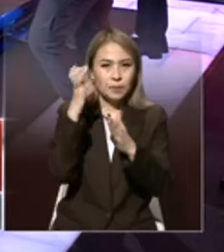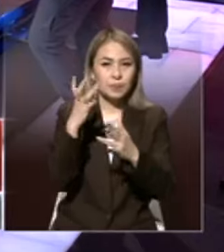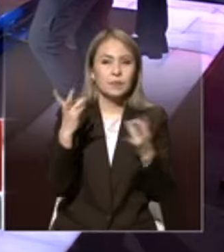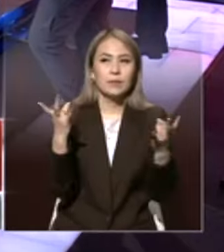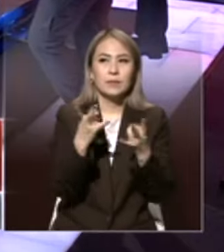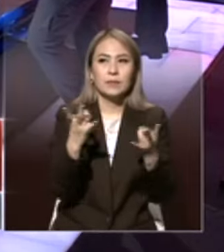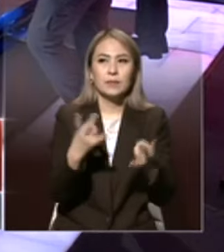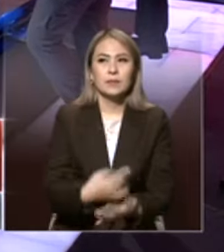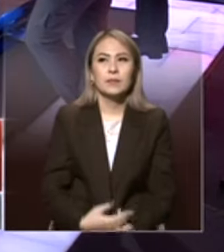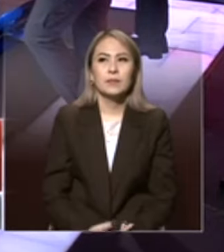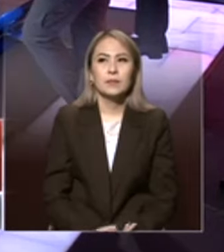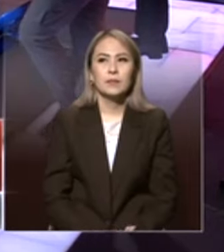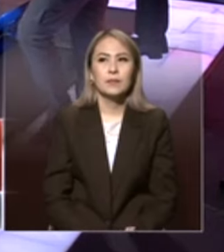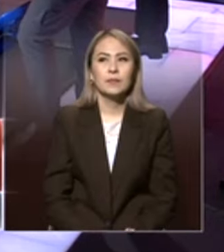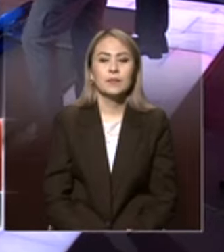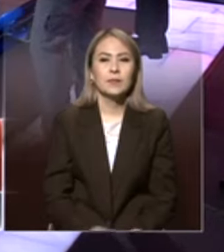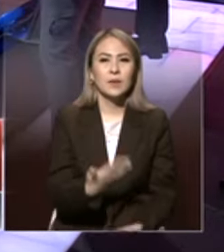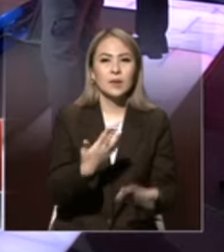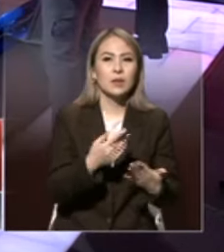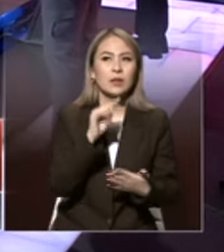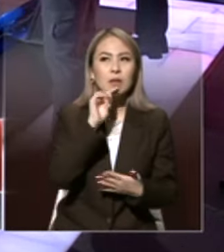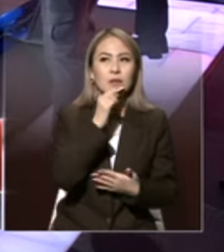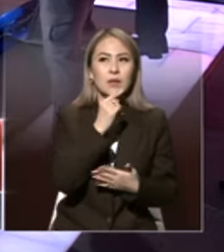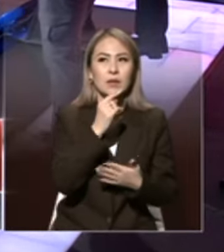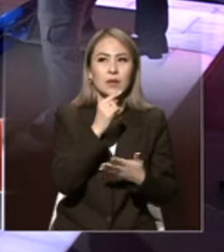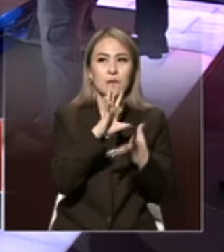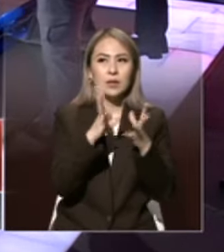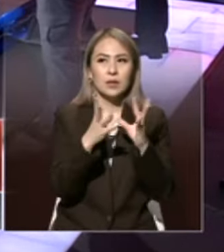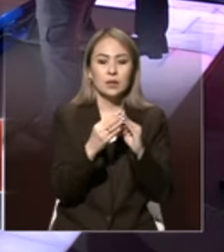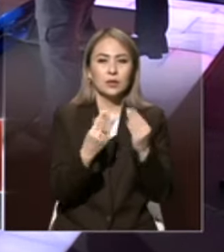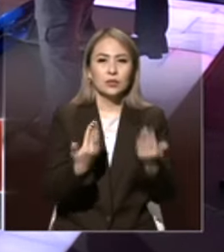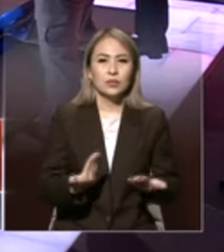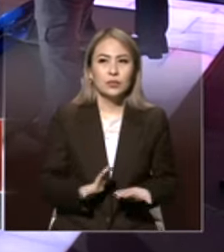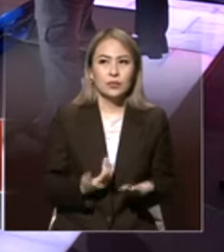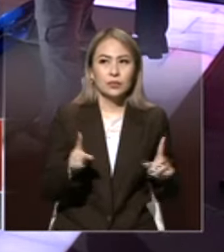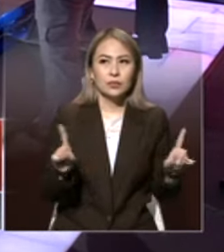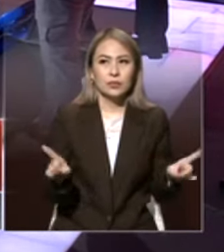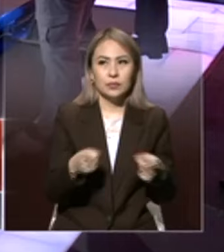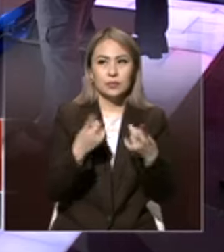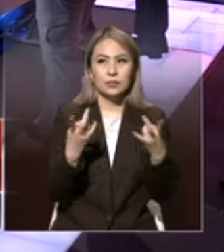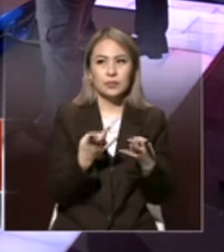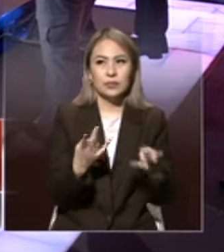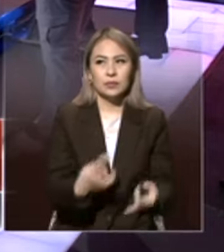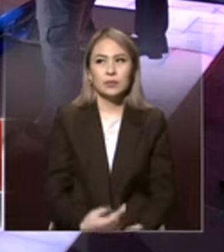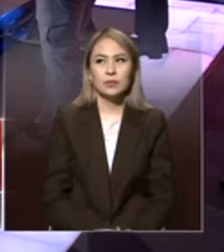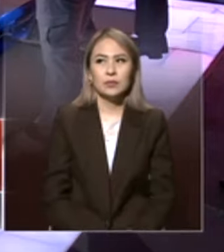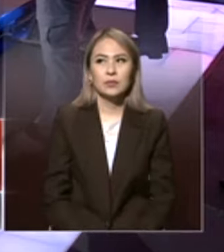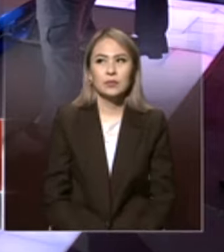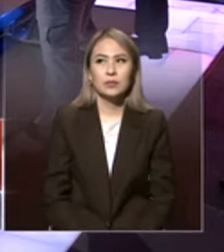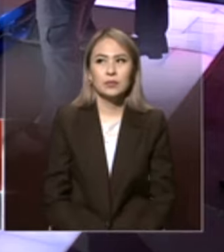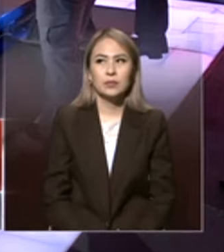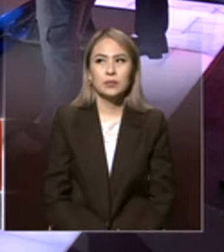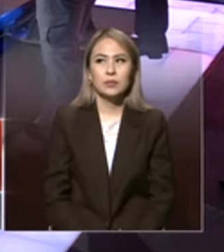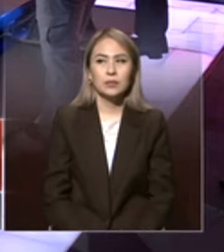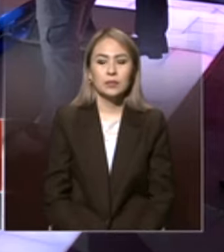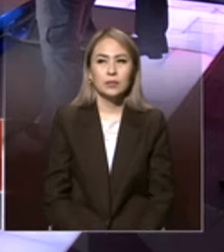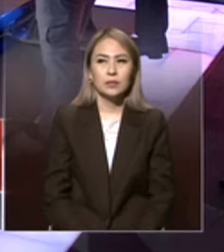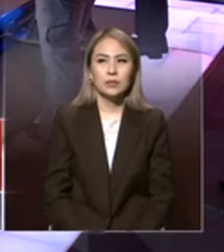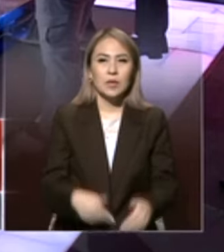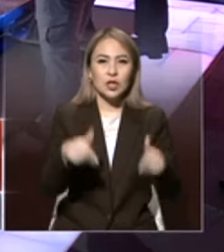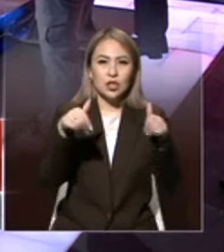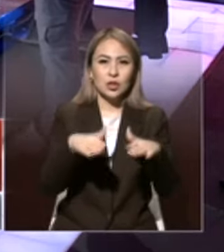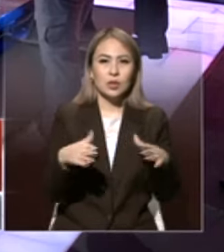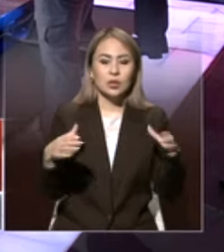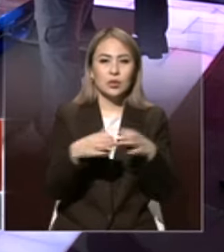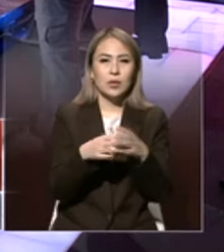керек. Экономикалық болатын болса, демек олардың әлеуметтік материалдық жағдайын жақсартуымыз керек. Соған сәйкес шешіледі ол проблемалар. Шешу